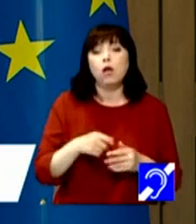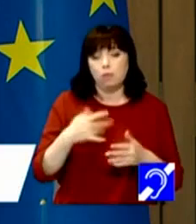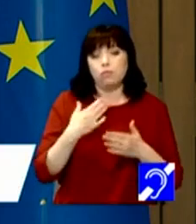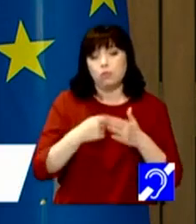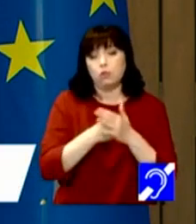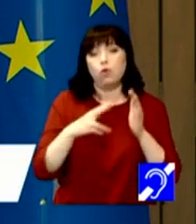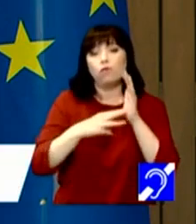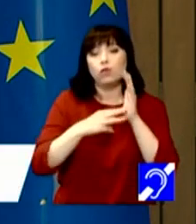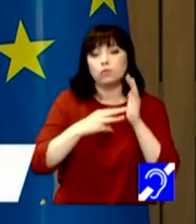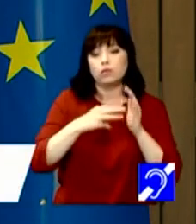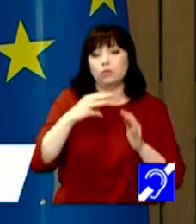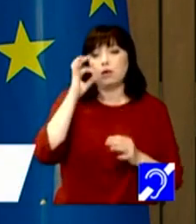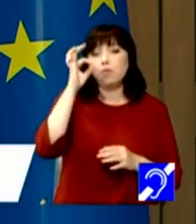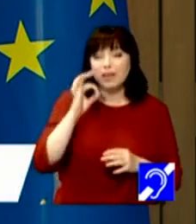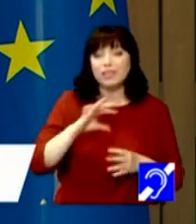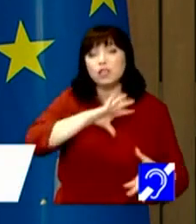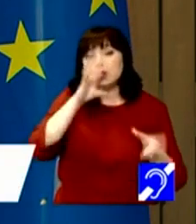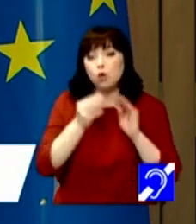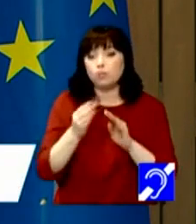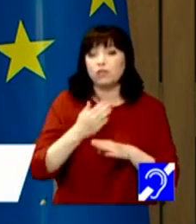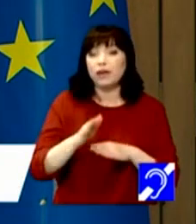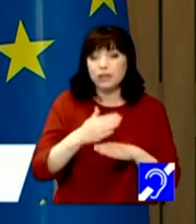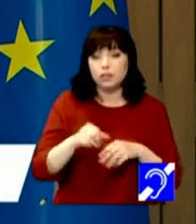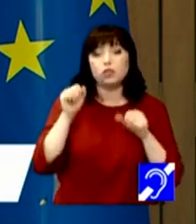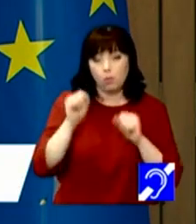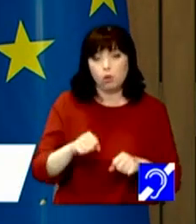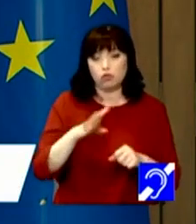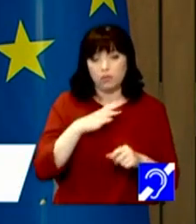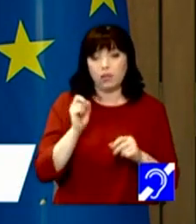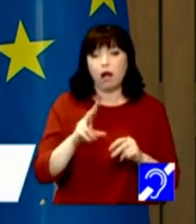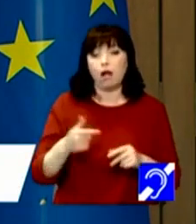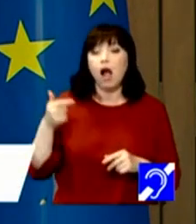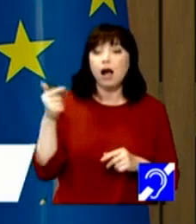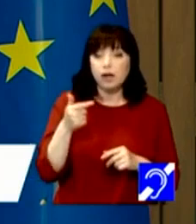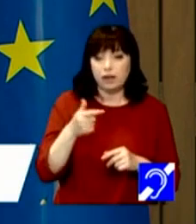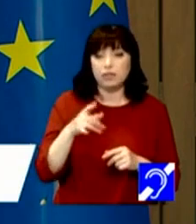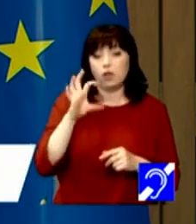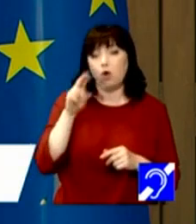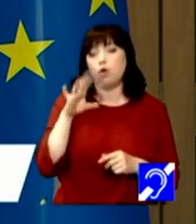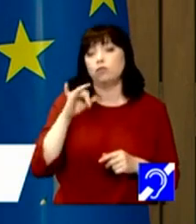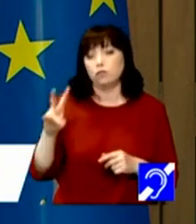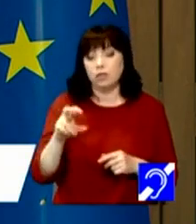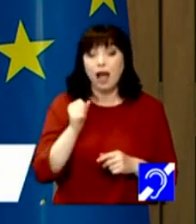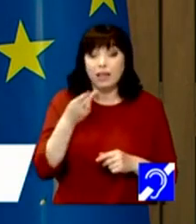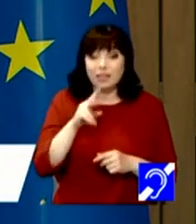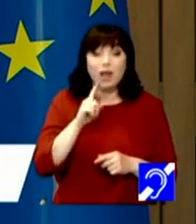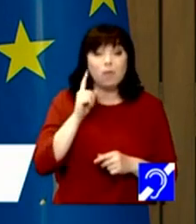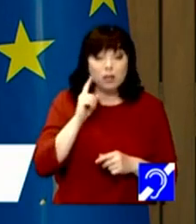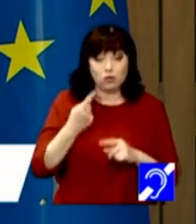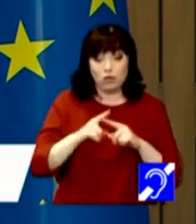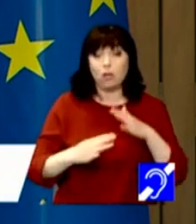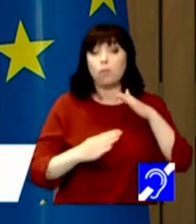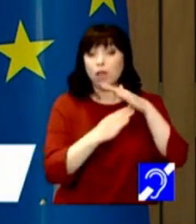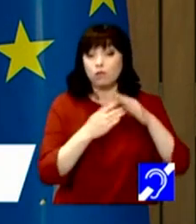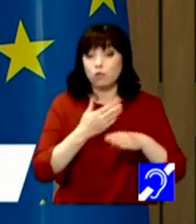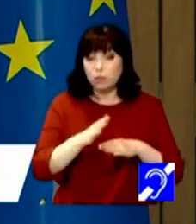la 80% din valoarea creditului poate fi garantată la moment de către UDIM. Iar pentru tineri, plafonul total